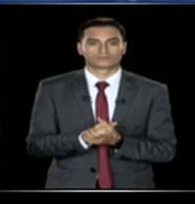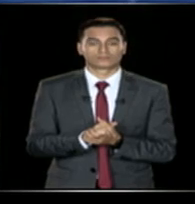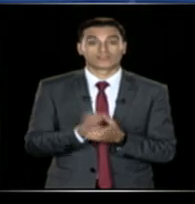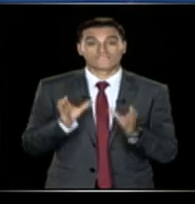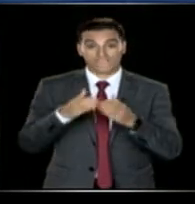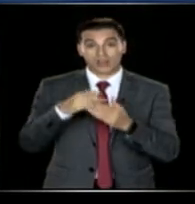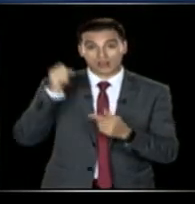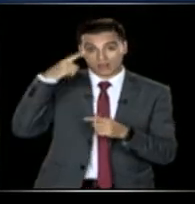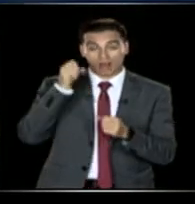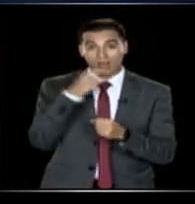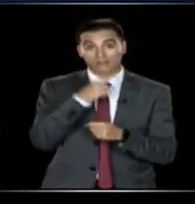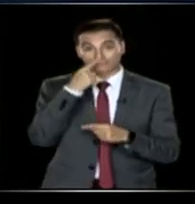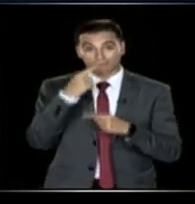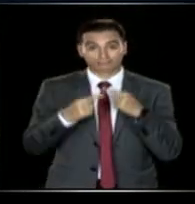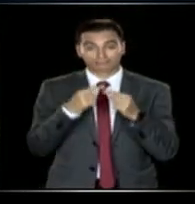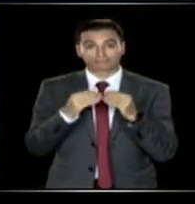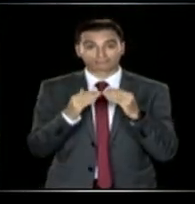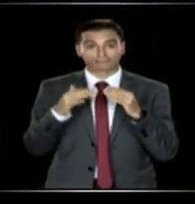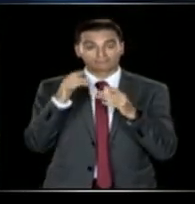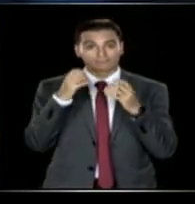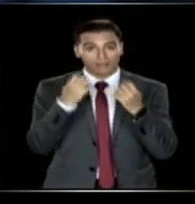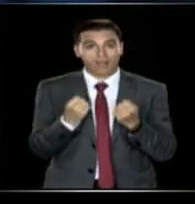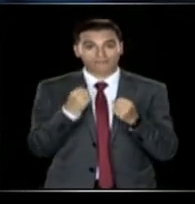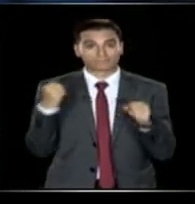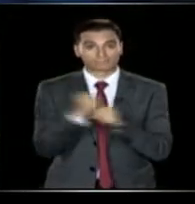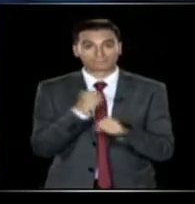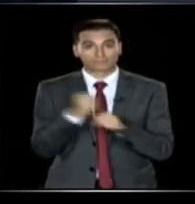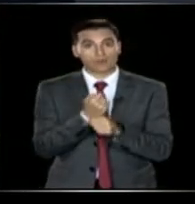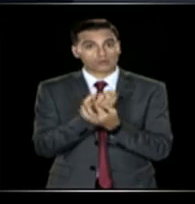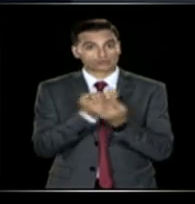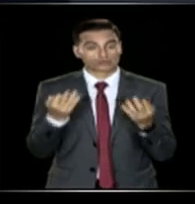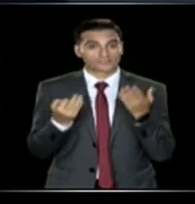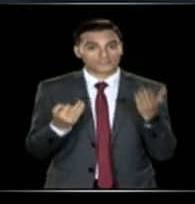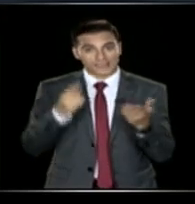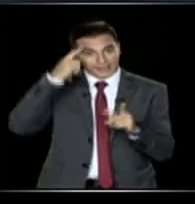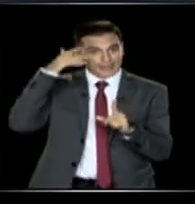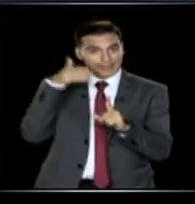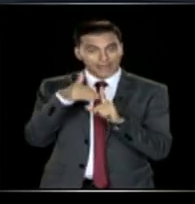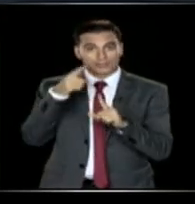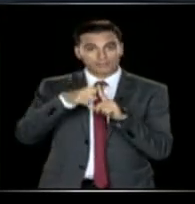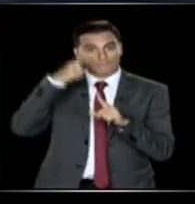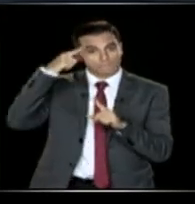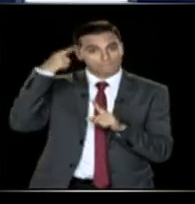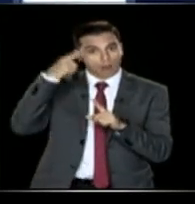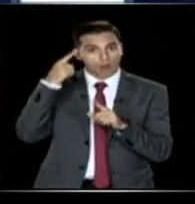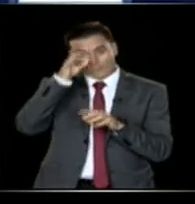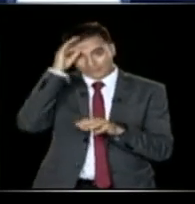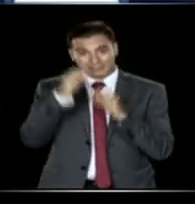فريق الرعد كالعادة مستوى ثابت من المباراة الأولى، مركزين بيفكروا حتى لو الإجابات مش